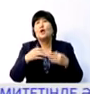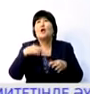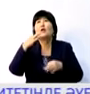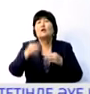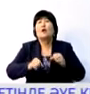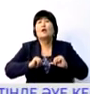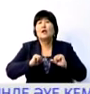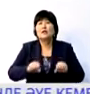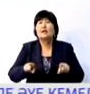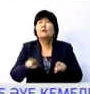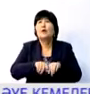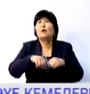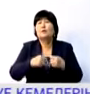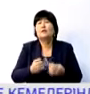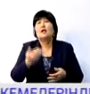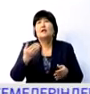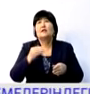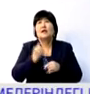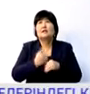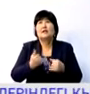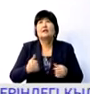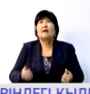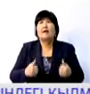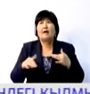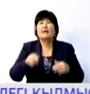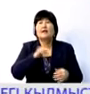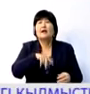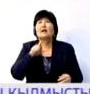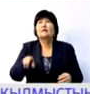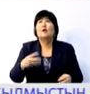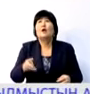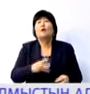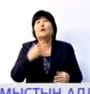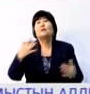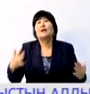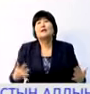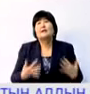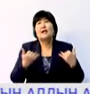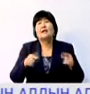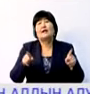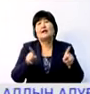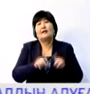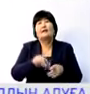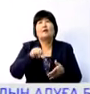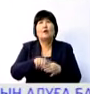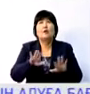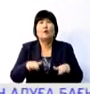тірек қимылы бұзылған балалардың бар жағдайын жасап, бәйек қағатын қызметкерлердің де көңілін бір сәт сергітетін серіңіз де осы.